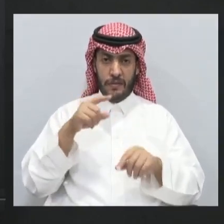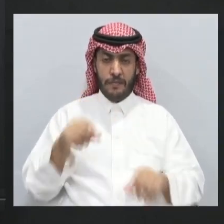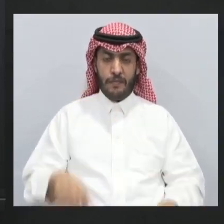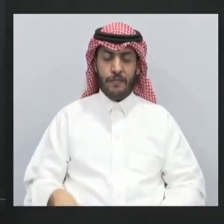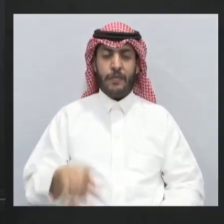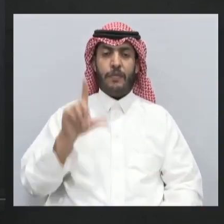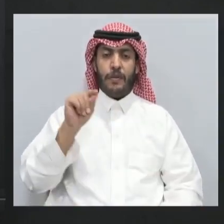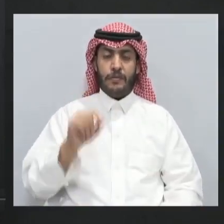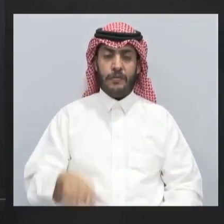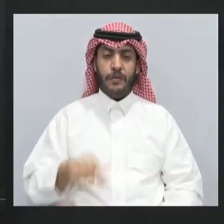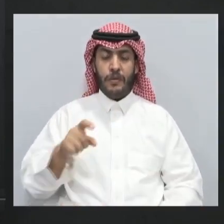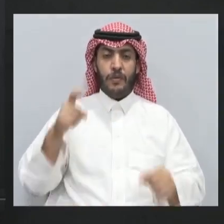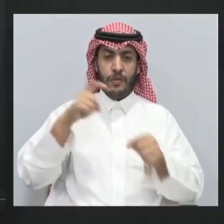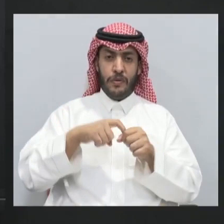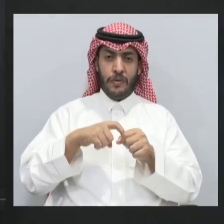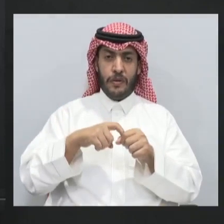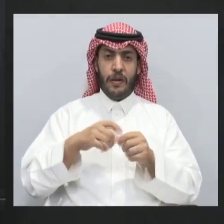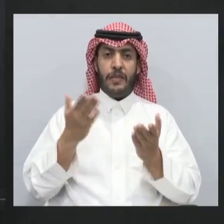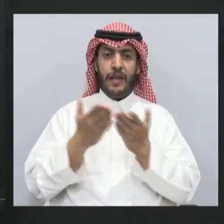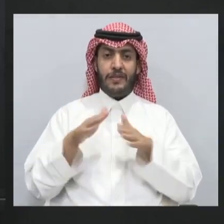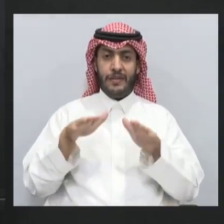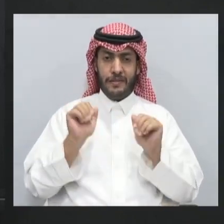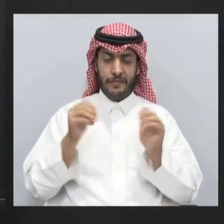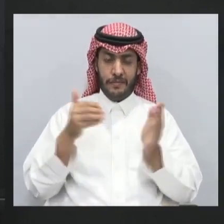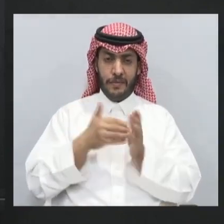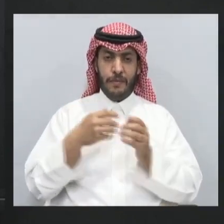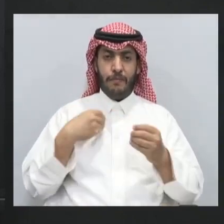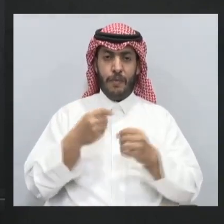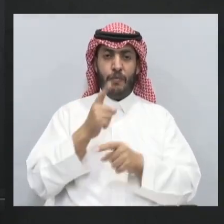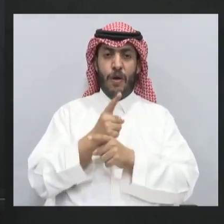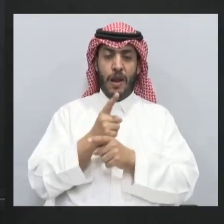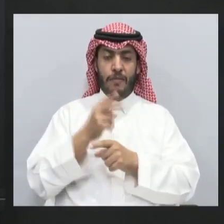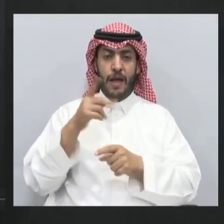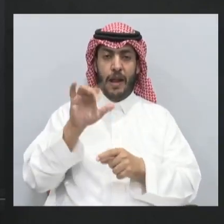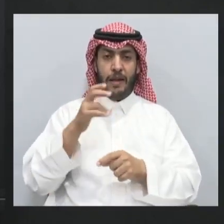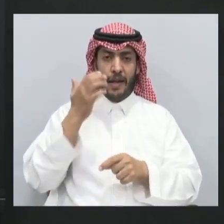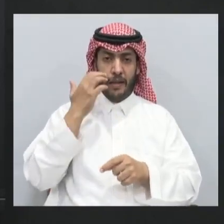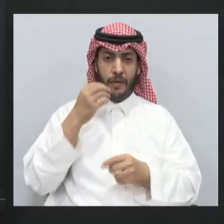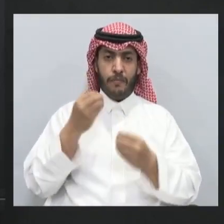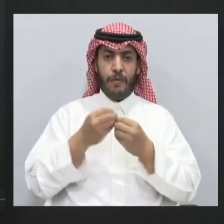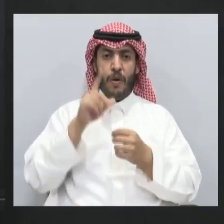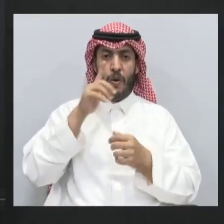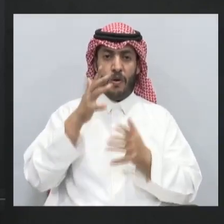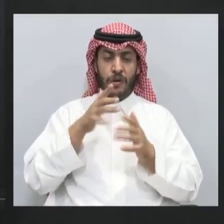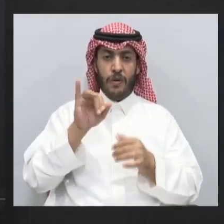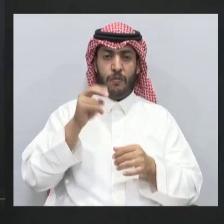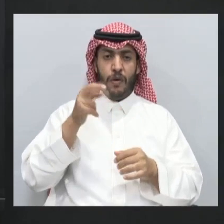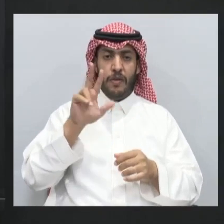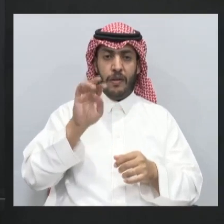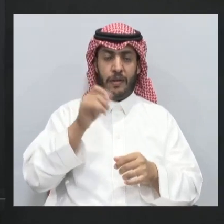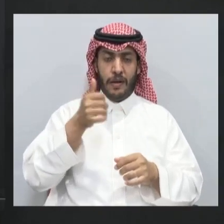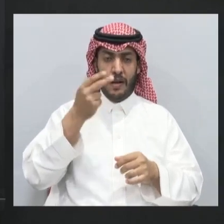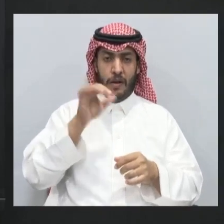بارك الله فيكم الى هنا اختم درسنا لهذا اليوم كان معكم معلمكم الاستاذ علي القحطاني ورافقني في لغه الاشاره